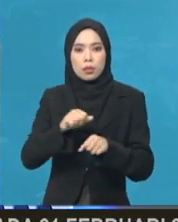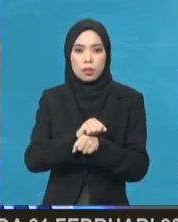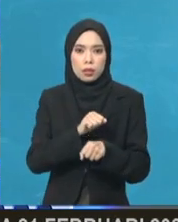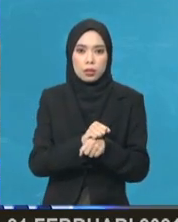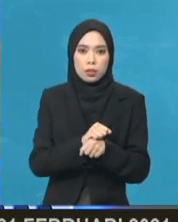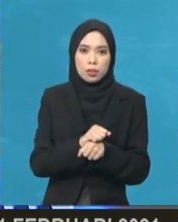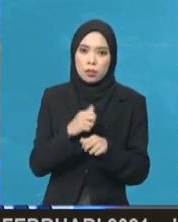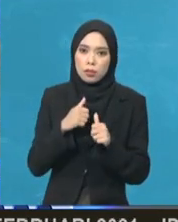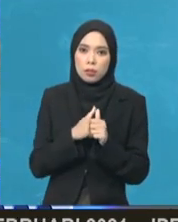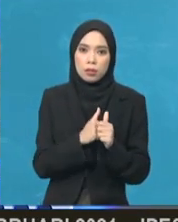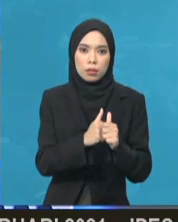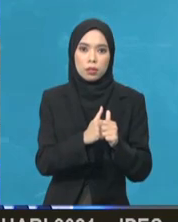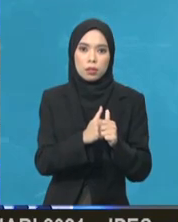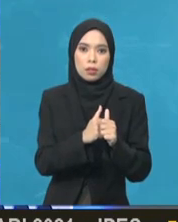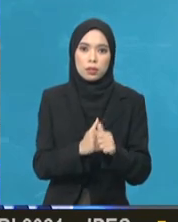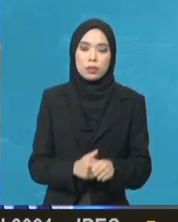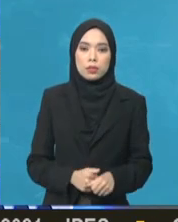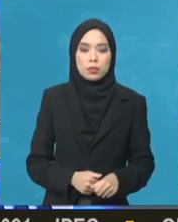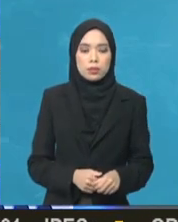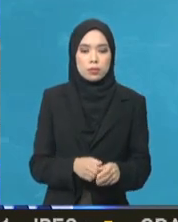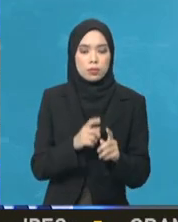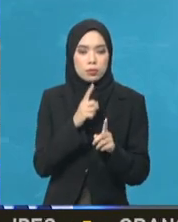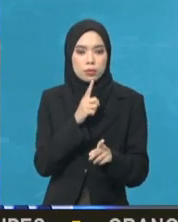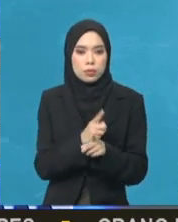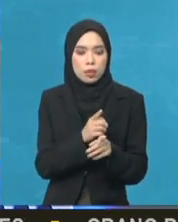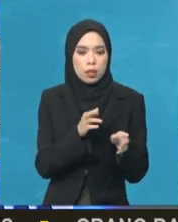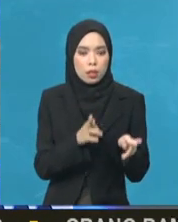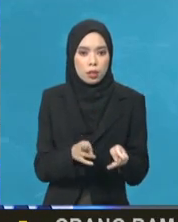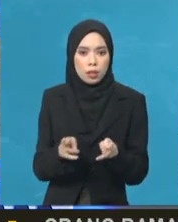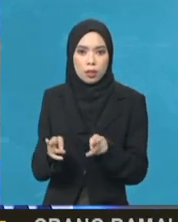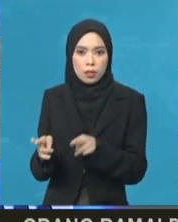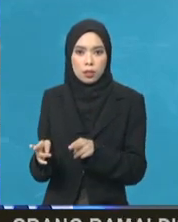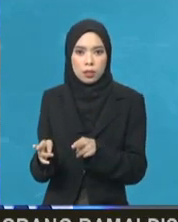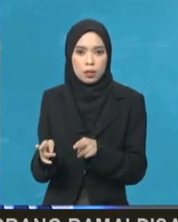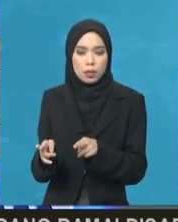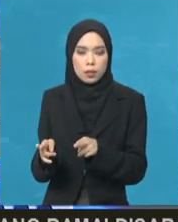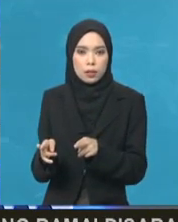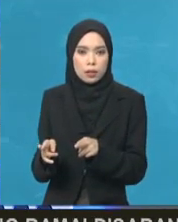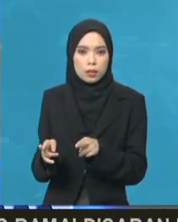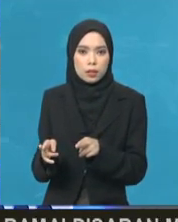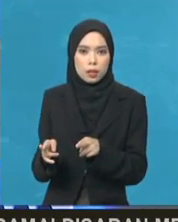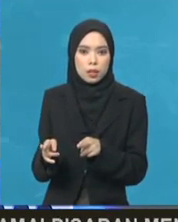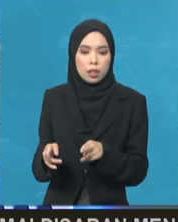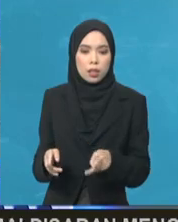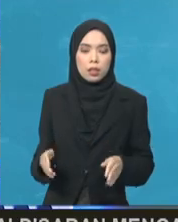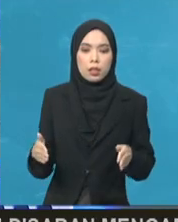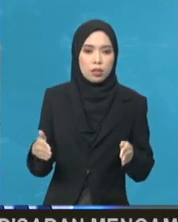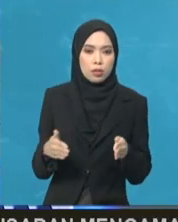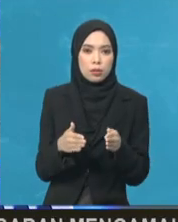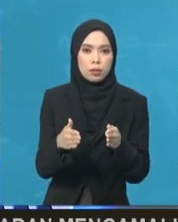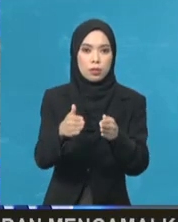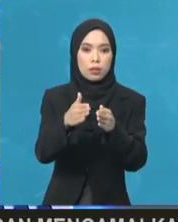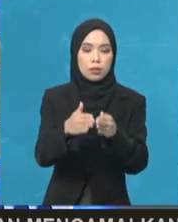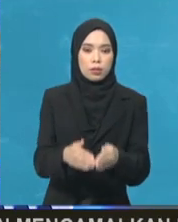memastikan setiap yang dirancang bagi upacara perhimpunan Agung sambutan ulangtahun hari kebangsaan tahun ini berjalan dengan lancar